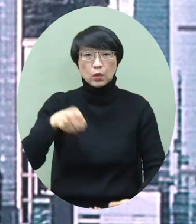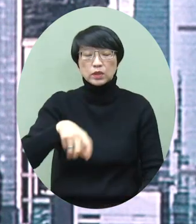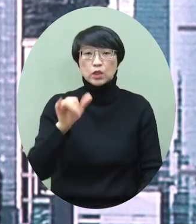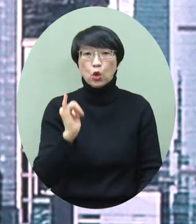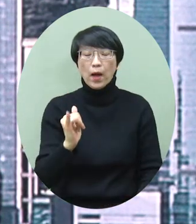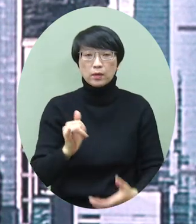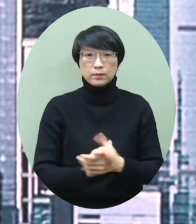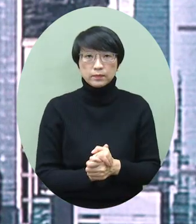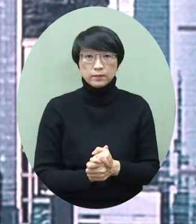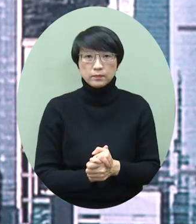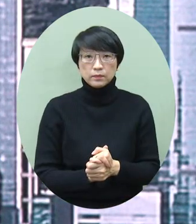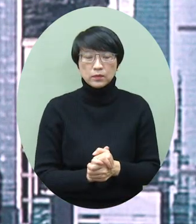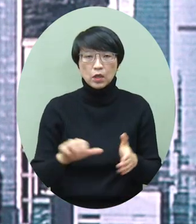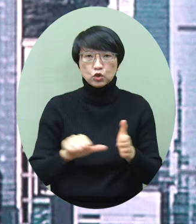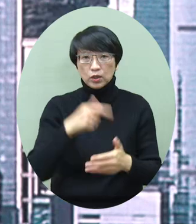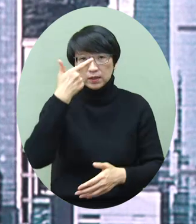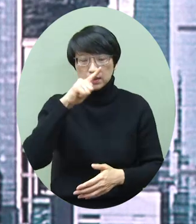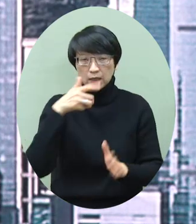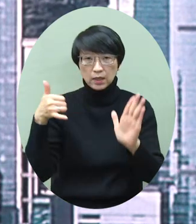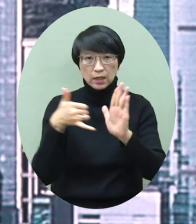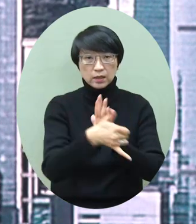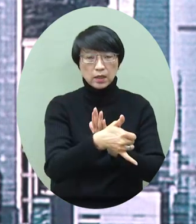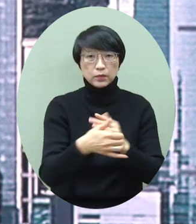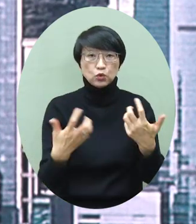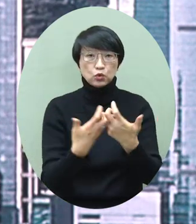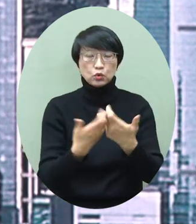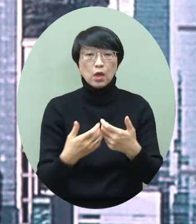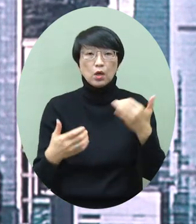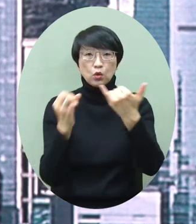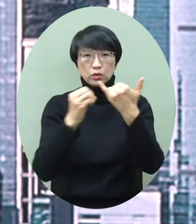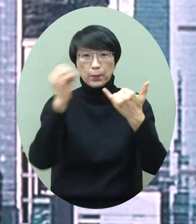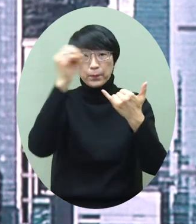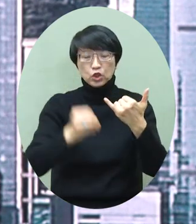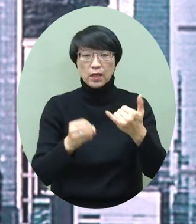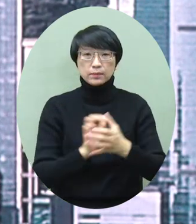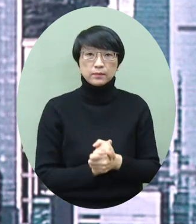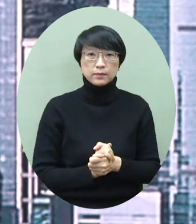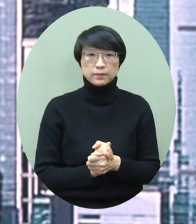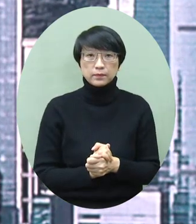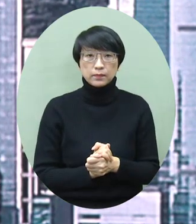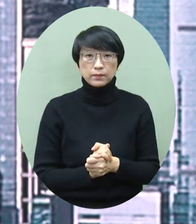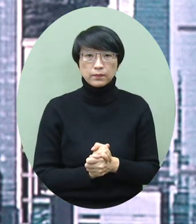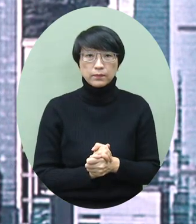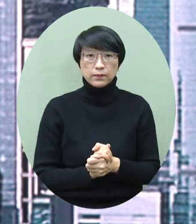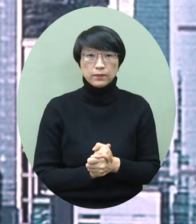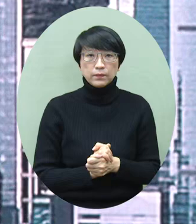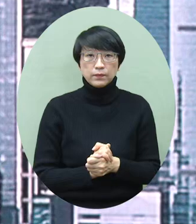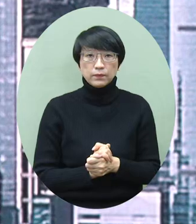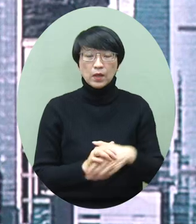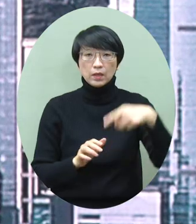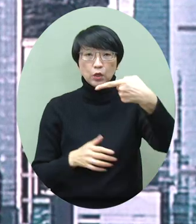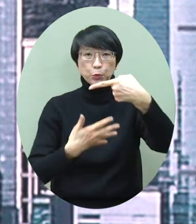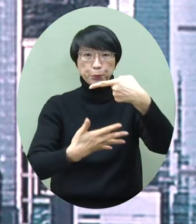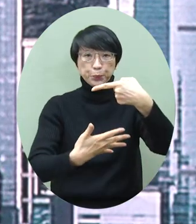9600，最新的入住率是接近60%的。我們就在